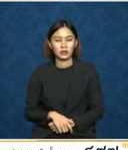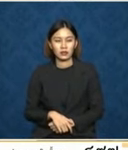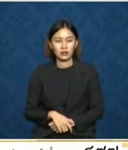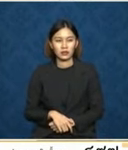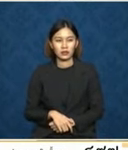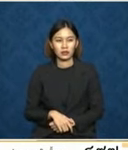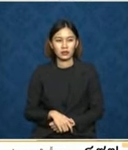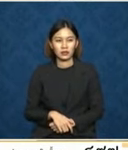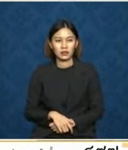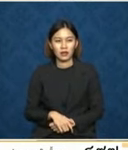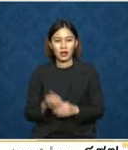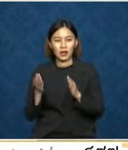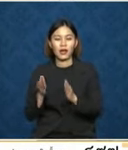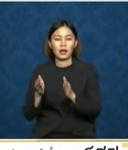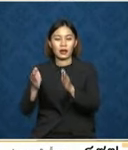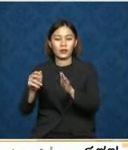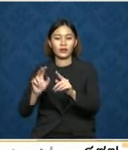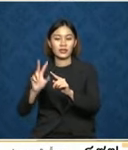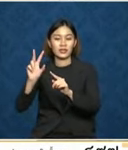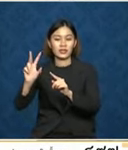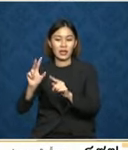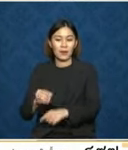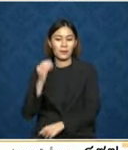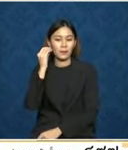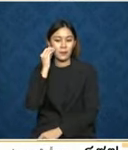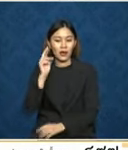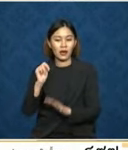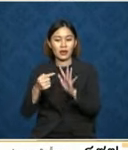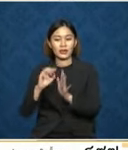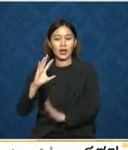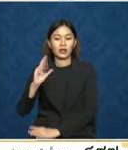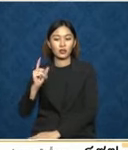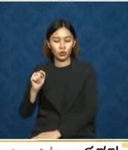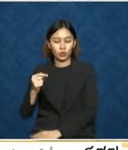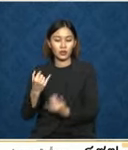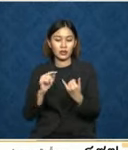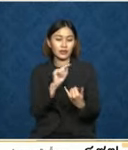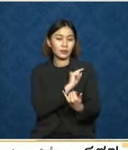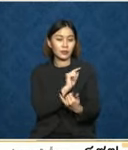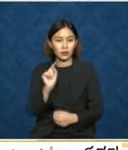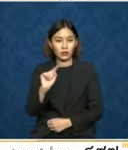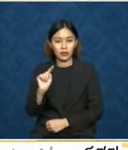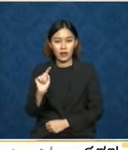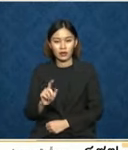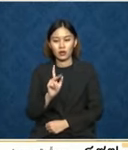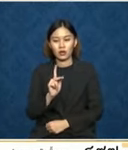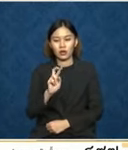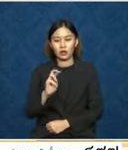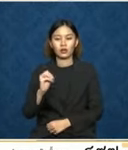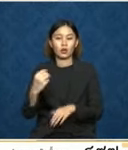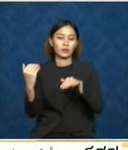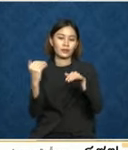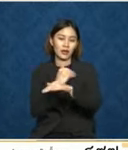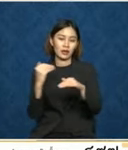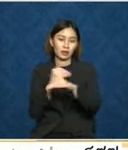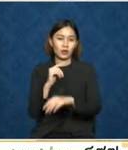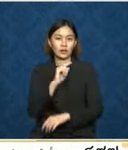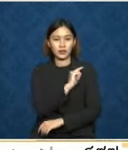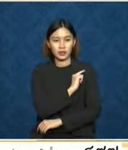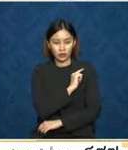และถนนสายบ้านนาชมพูโนนม่วงอันนี้อยู่ในความรับผิดชอบของกรมทางหลวงชนบทนะคะ